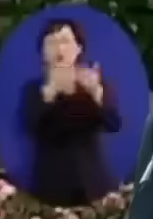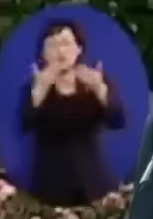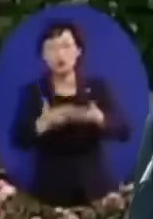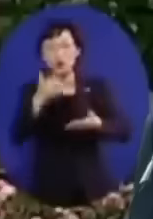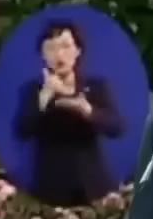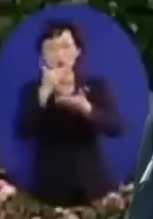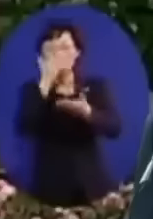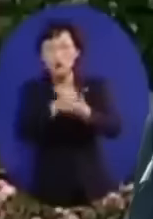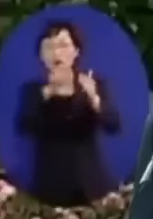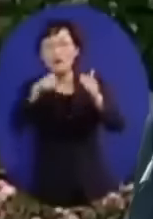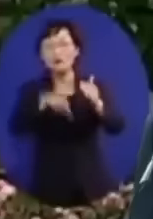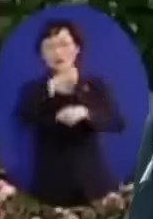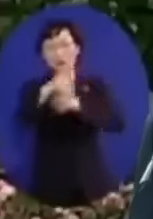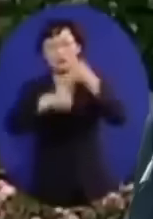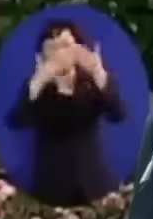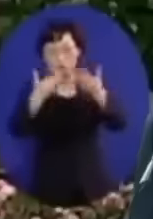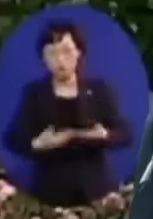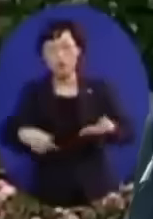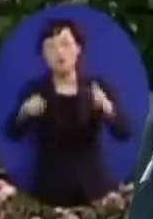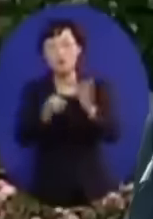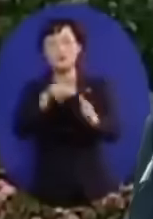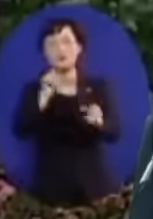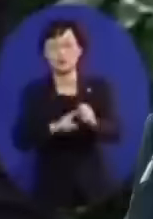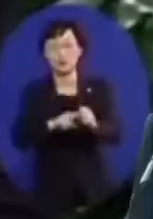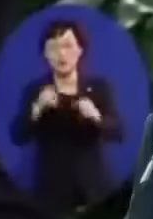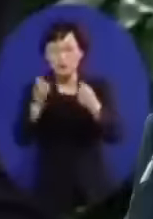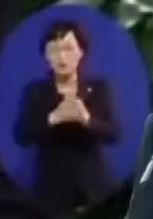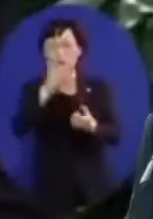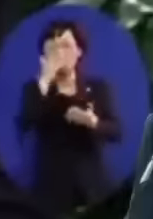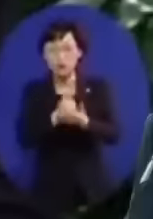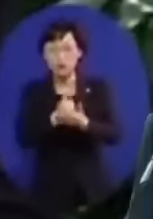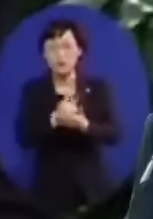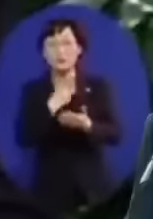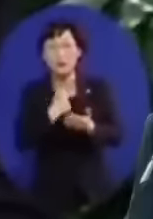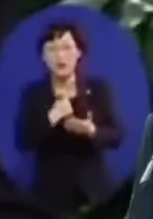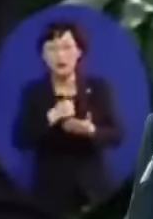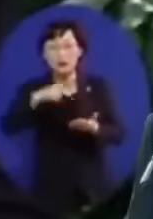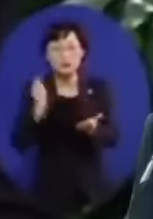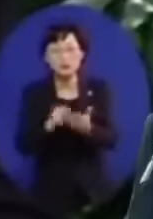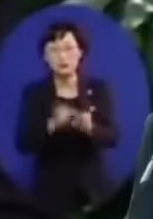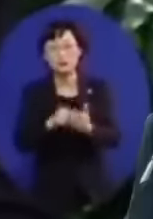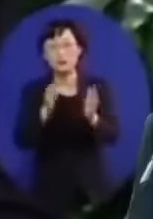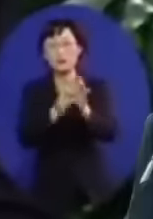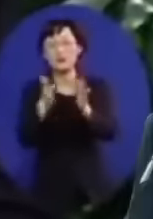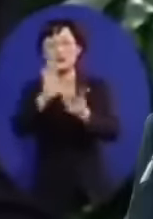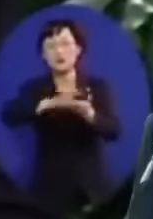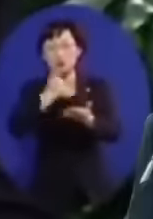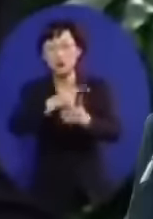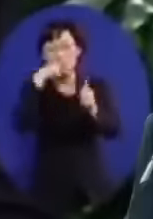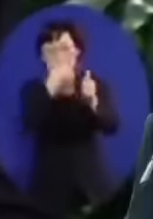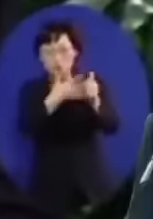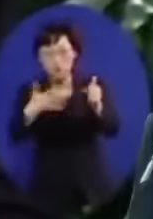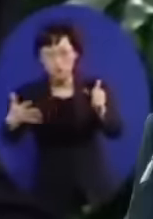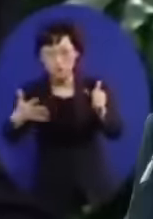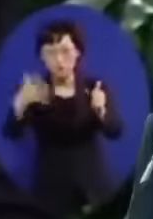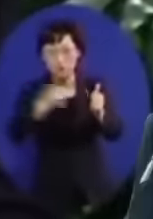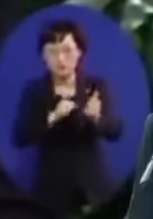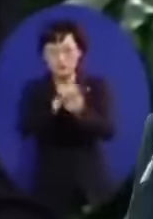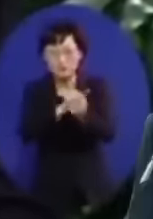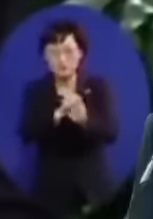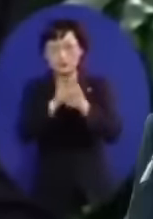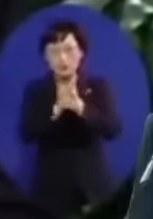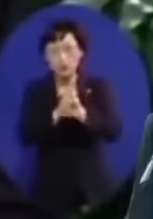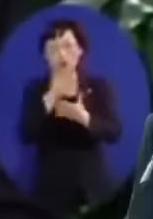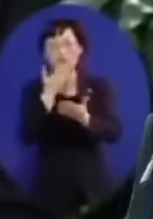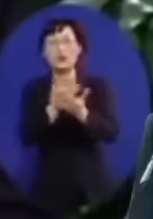얻게 하기 위해서 주신 것입니다. 그러므로 죄를 지으면 즉시로 예수 그리스도의 보혈로 씻어달라고 기도해야 되는 것입니다.